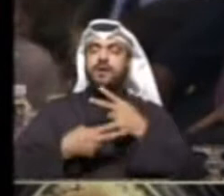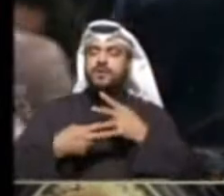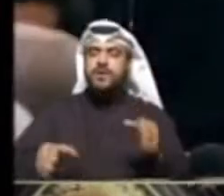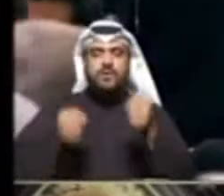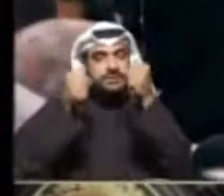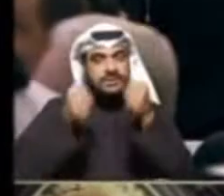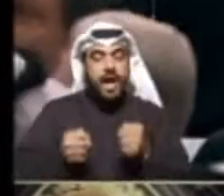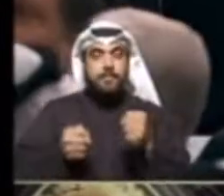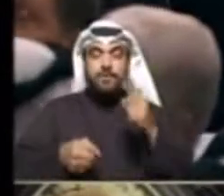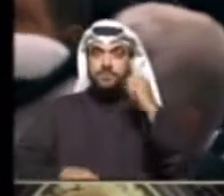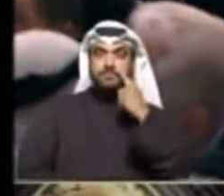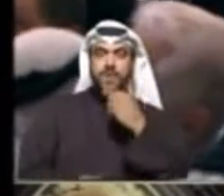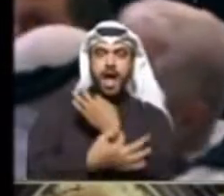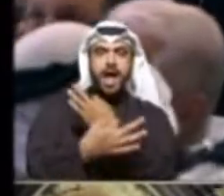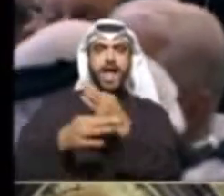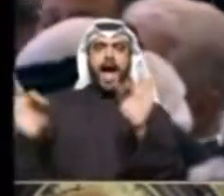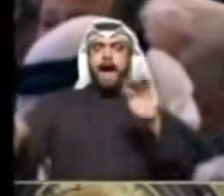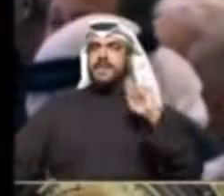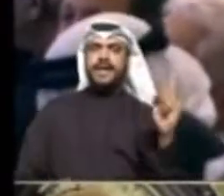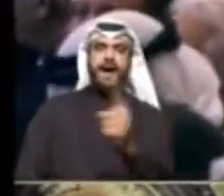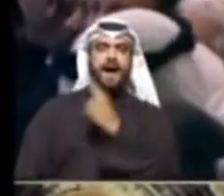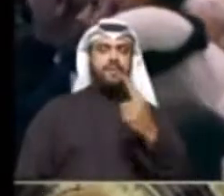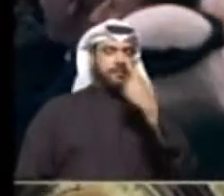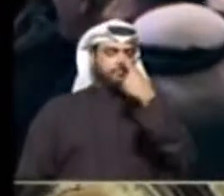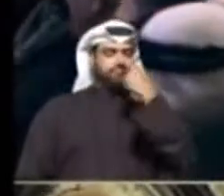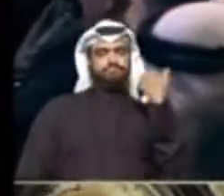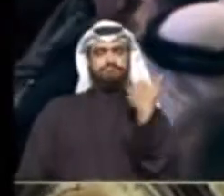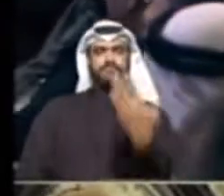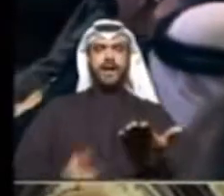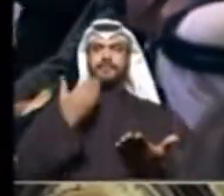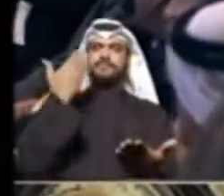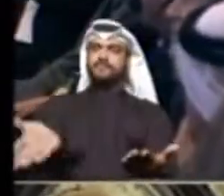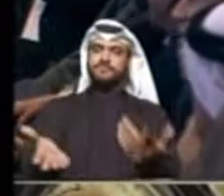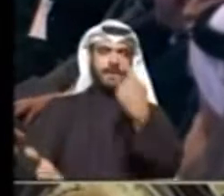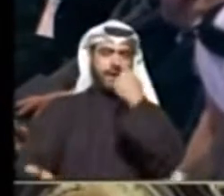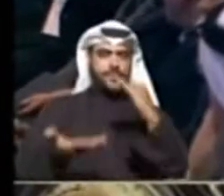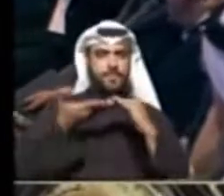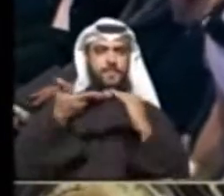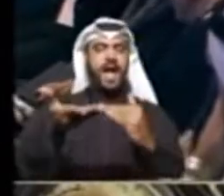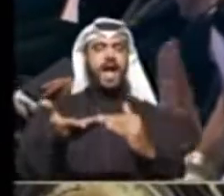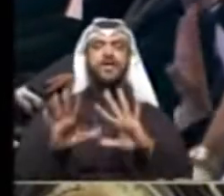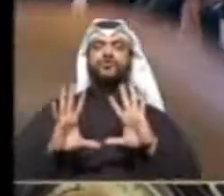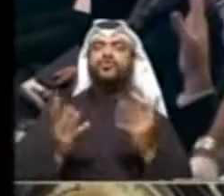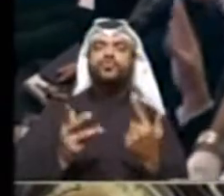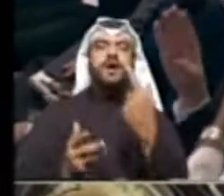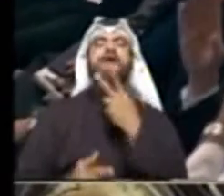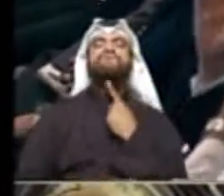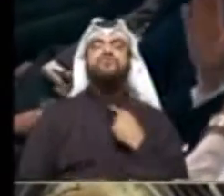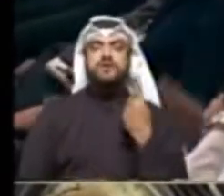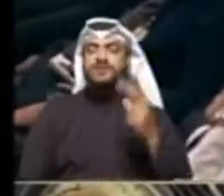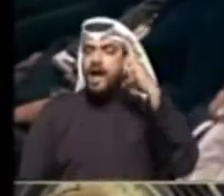المنظمات والهيئات الخيرية الإنسانية يدا واحدة من أجل تقييم الاحتياجات وحشد الجهود